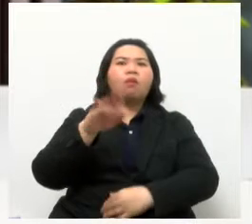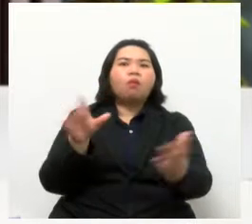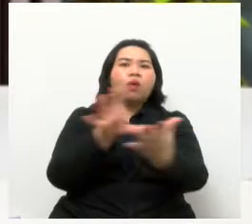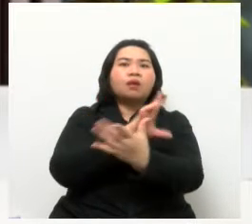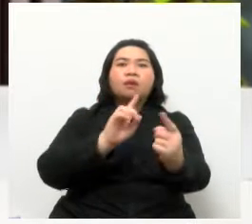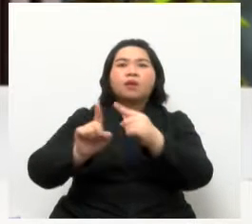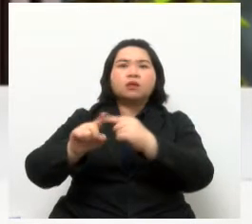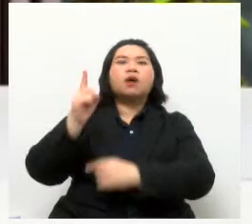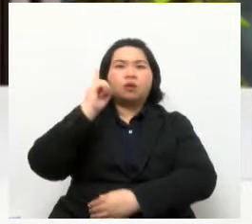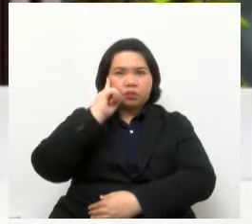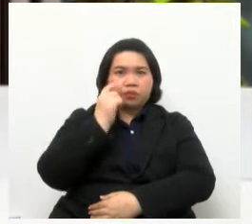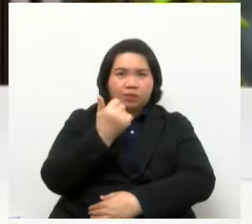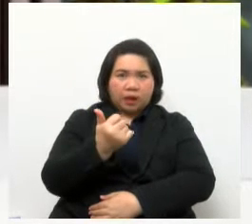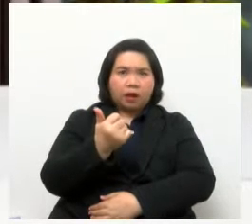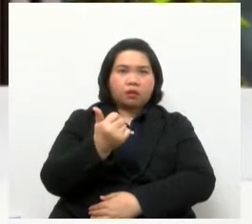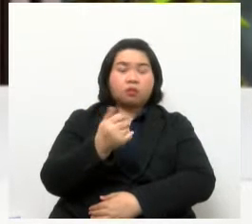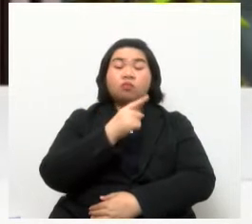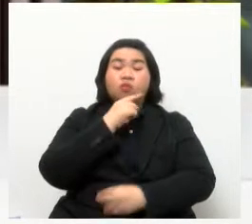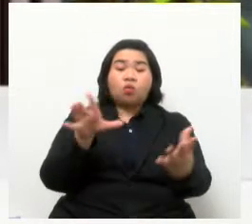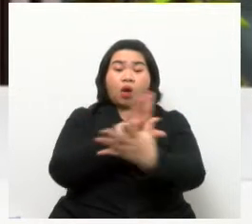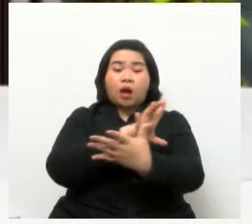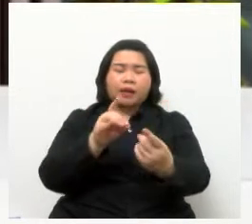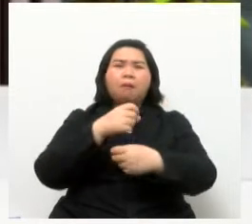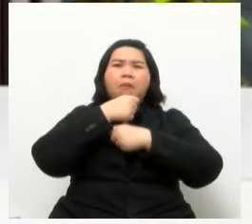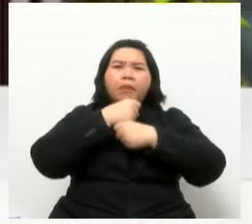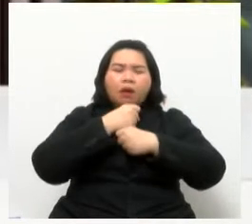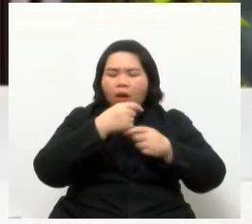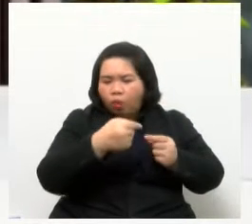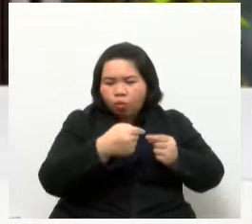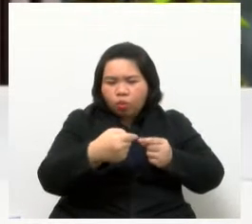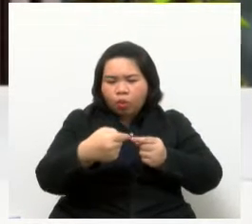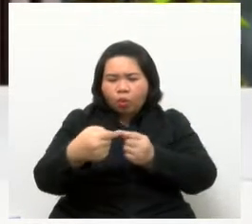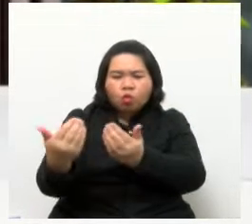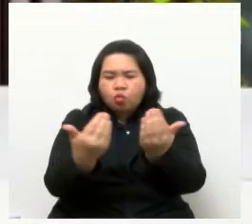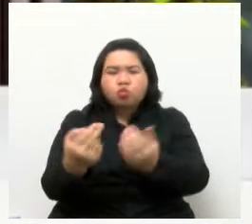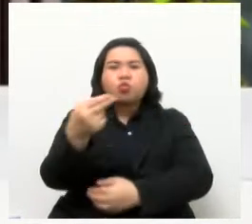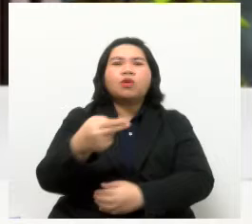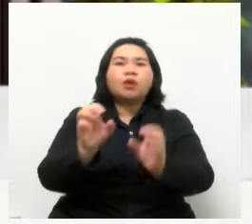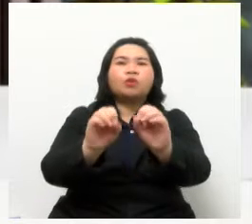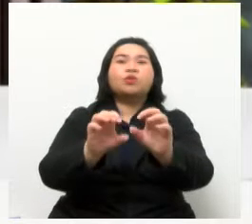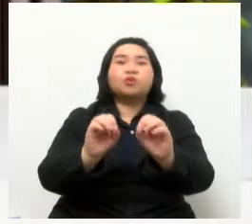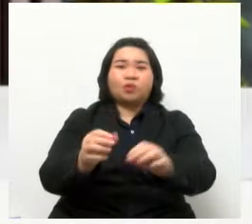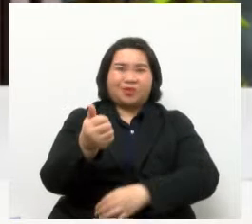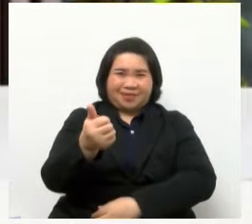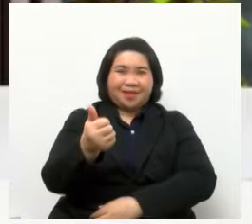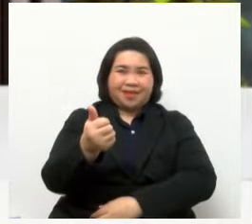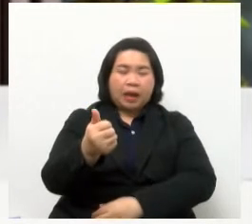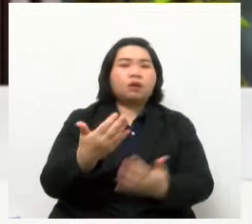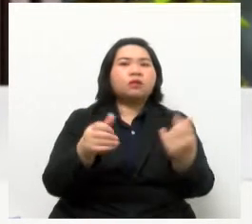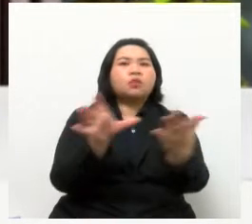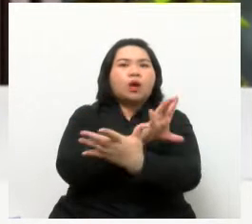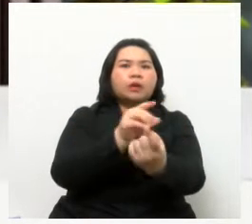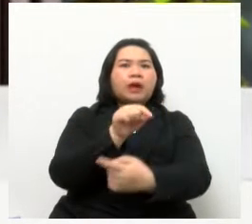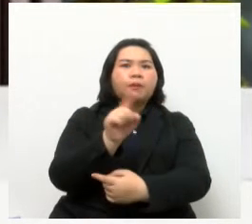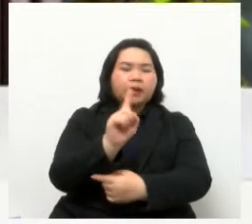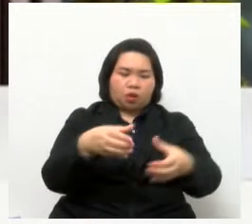ชุมชนซึ่งมีการถ่ายทอดวัฒนธรรมจากรุ่นสู่รุ่นอย่างงดงามวัฒนธรรมเหล่านี้นะคะที่ชี้ให้เห็นการ